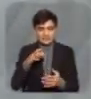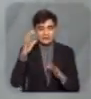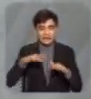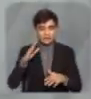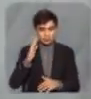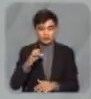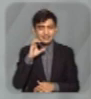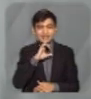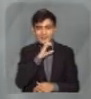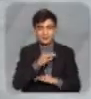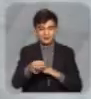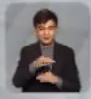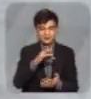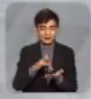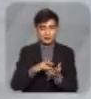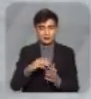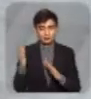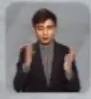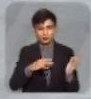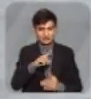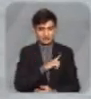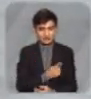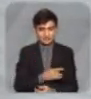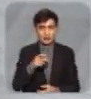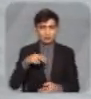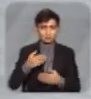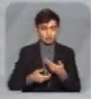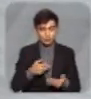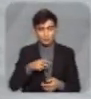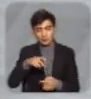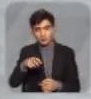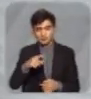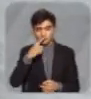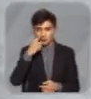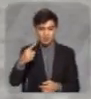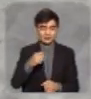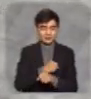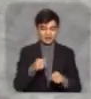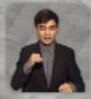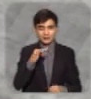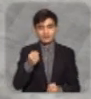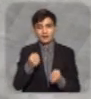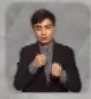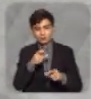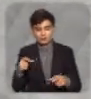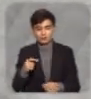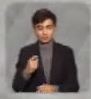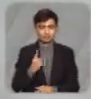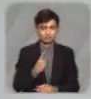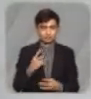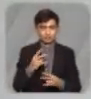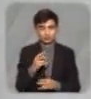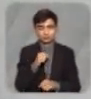центре – бураны. Жителям сел рекомендуют не выходить пешком на дальние расстояния, а водителям воздержаться от долгих и